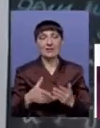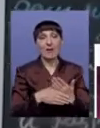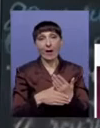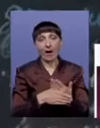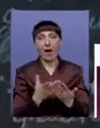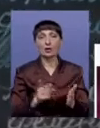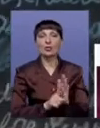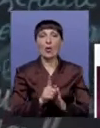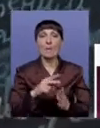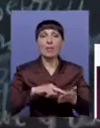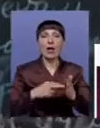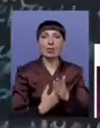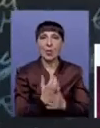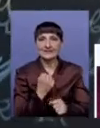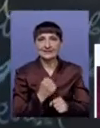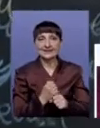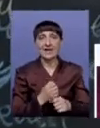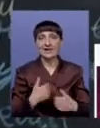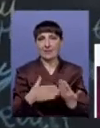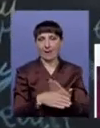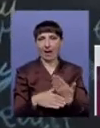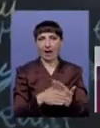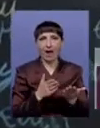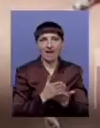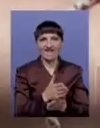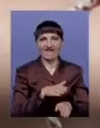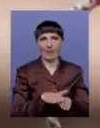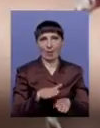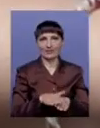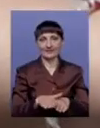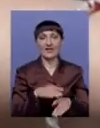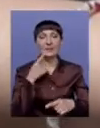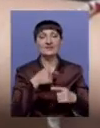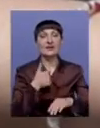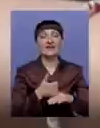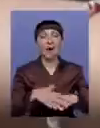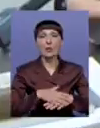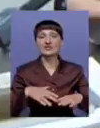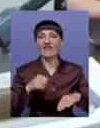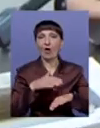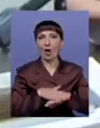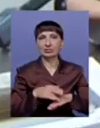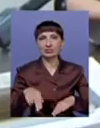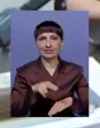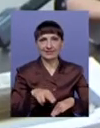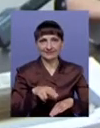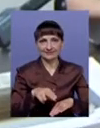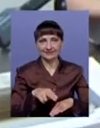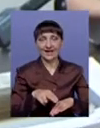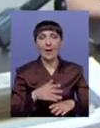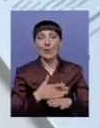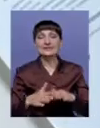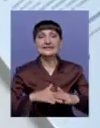им ставить новые цели и давали ориентиры для их достижения. По словам главы общественного фонда Камеда Махабат Испеновой,